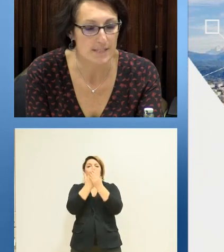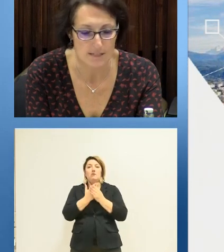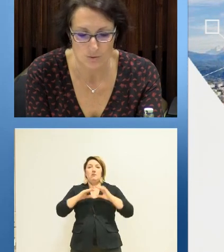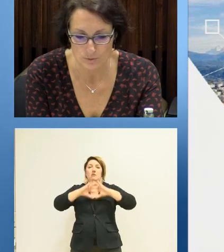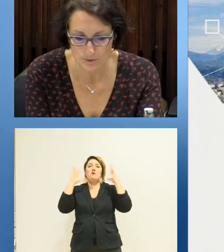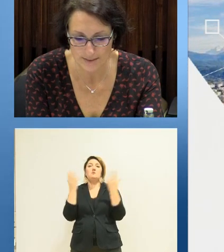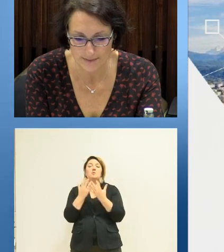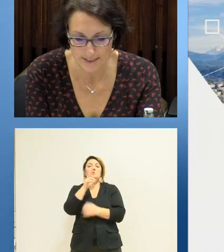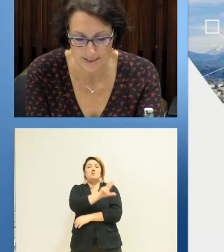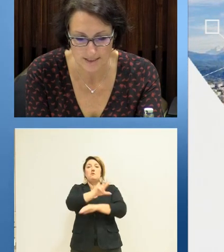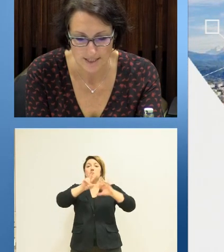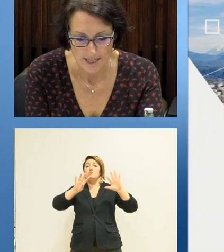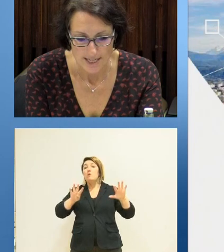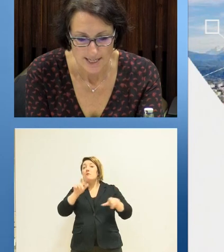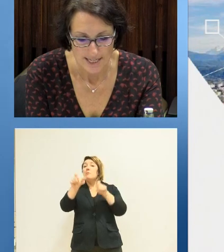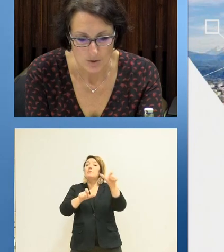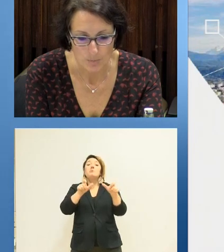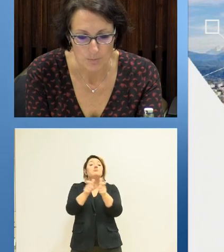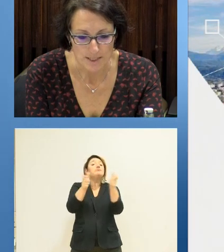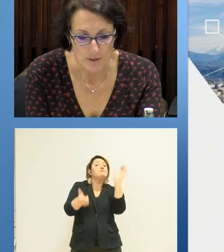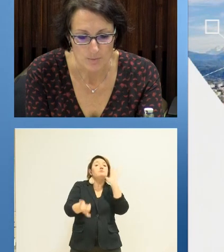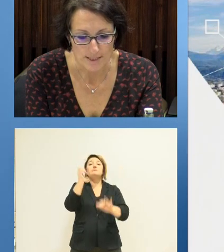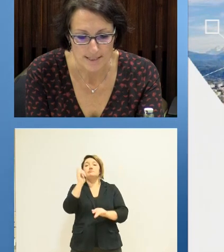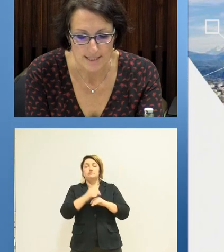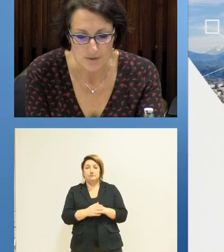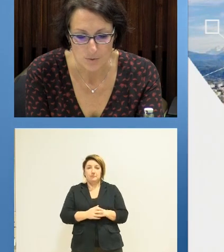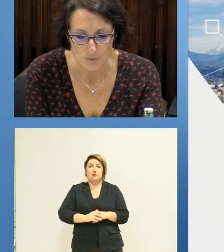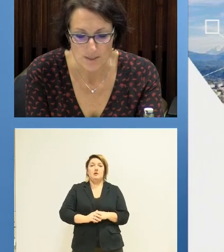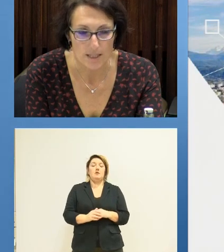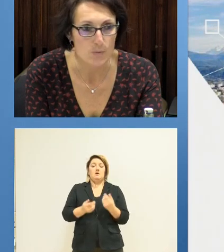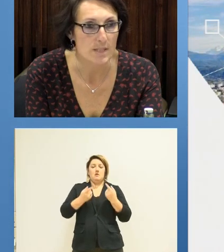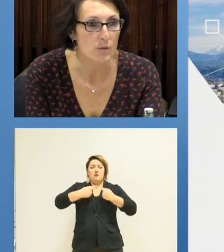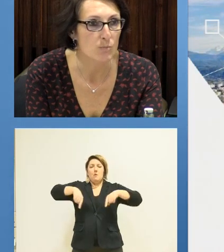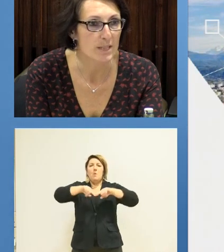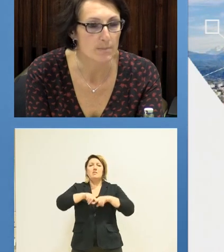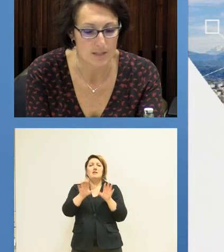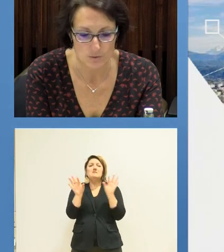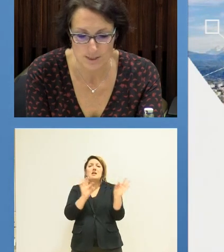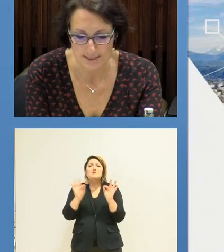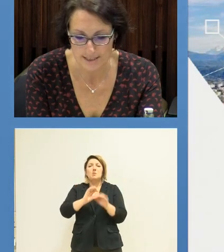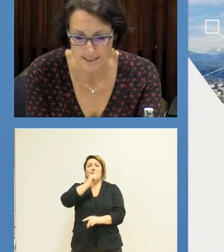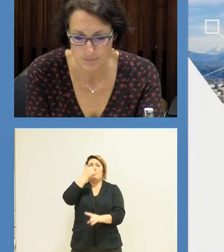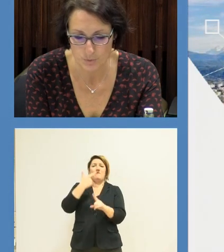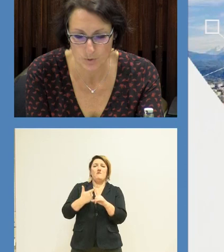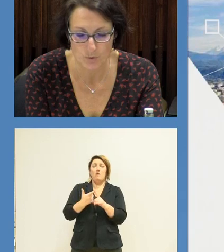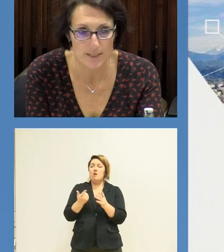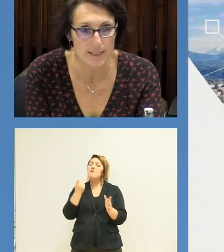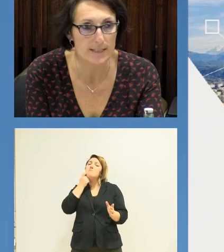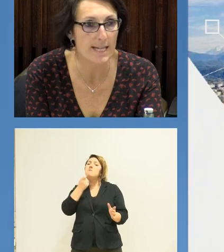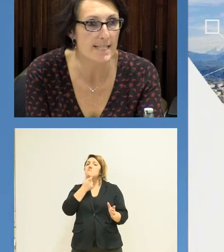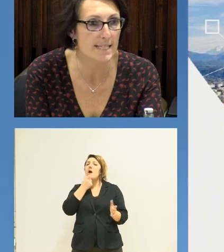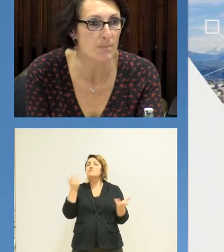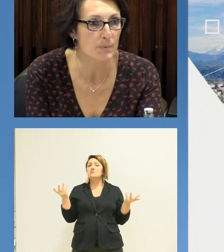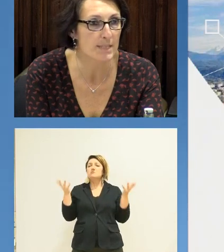manifestation d'intérêt et le premier comité de sélection s'est réuni au mois de mars de cette année pour retenir